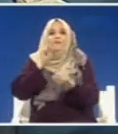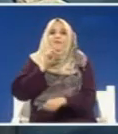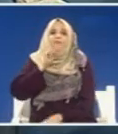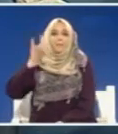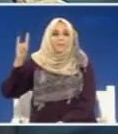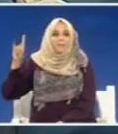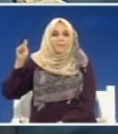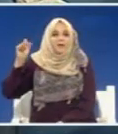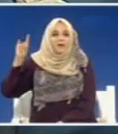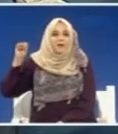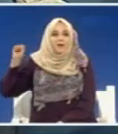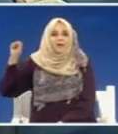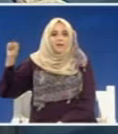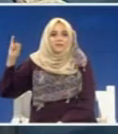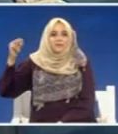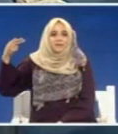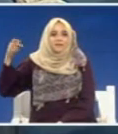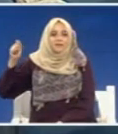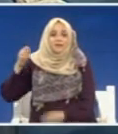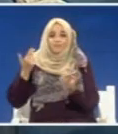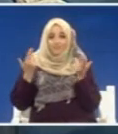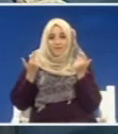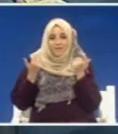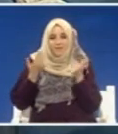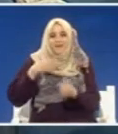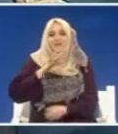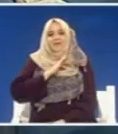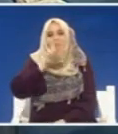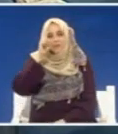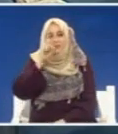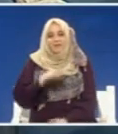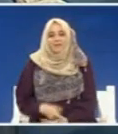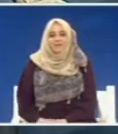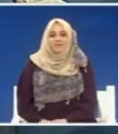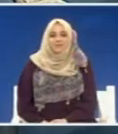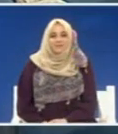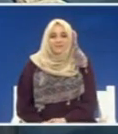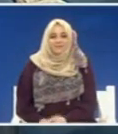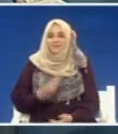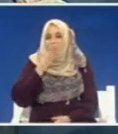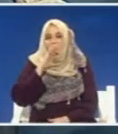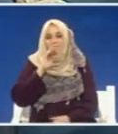عليكم. السلام ورحمة الله. كيف حالكم؟ لاباس؟ لاباس أخت حسينة، الله ينورك ويبارك فيك.